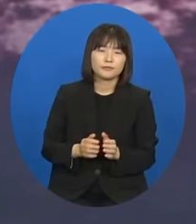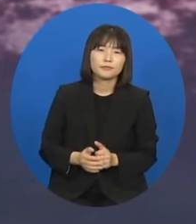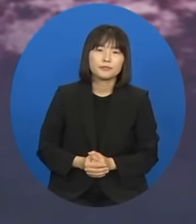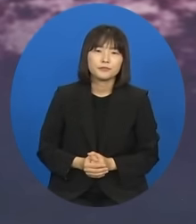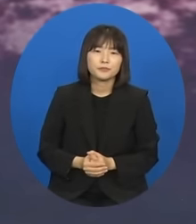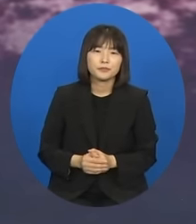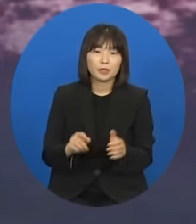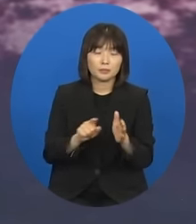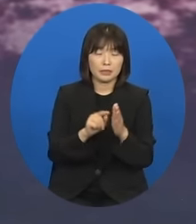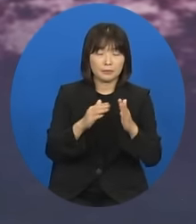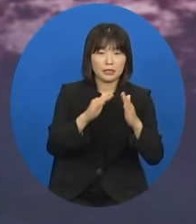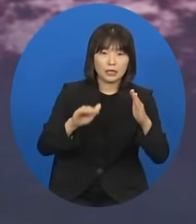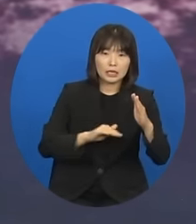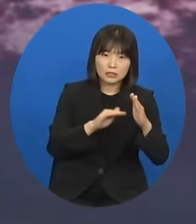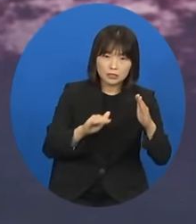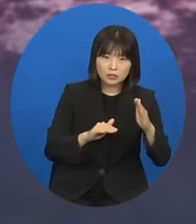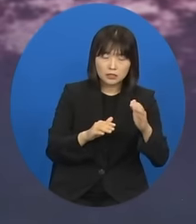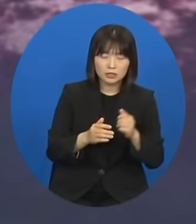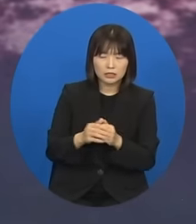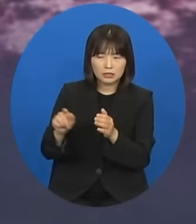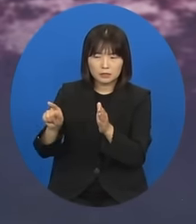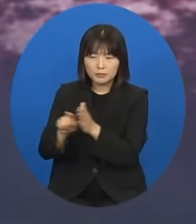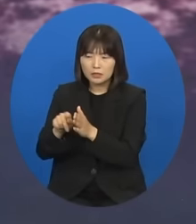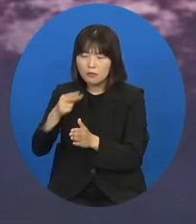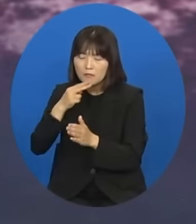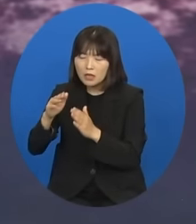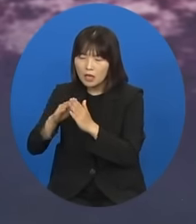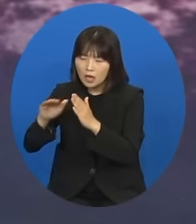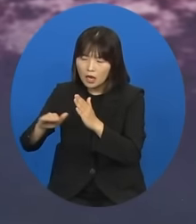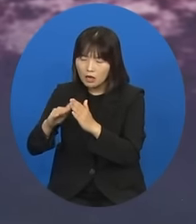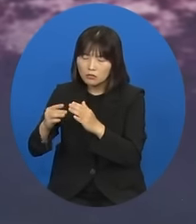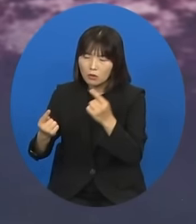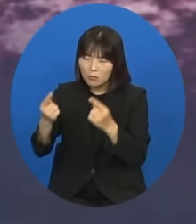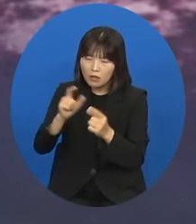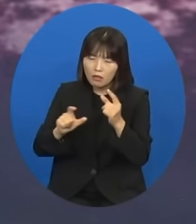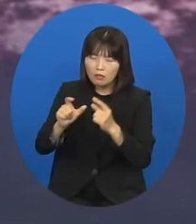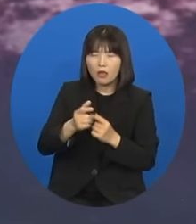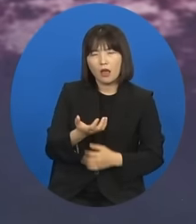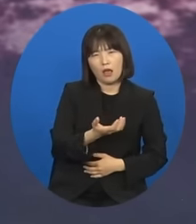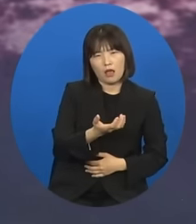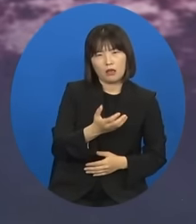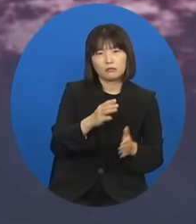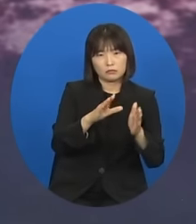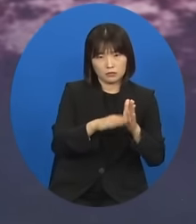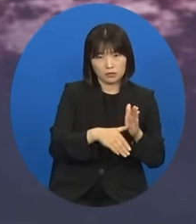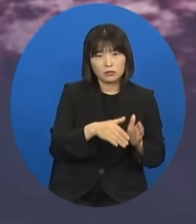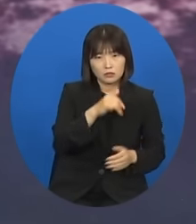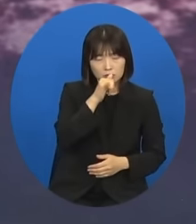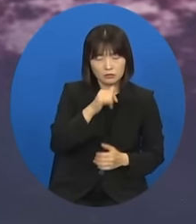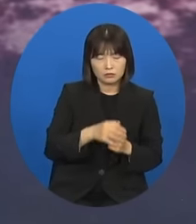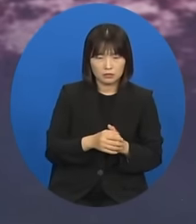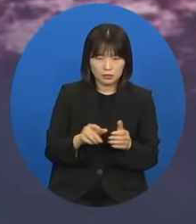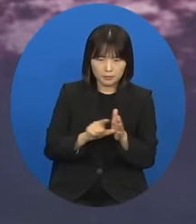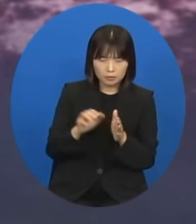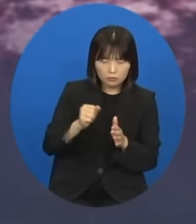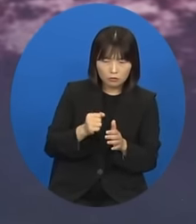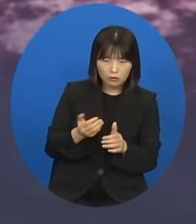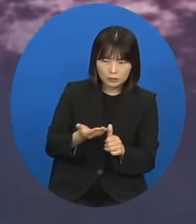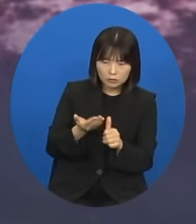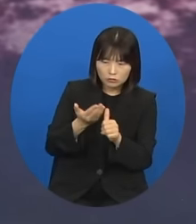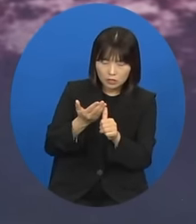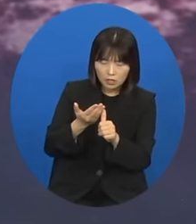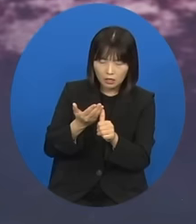가정이 오히려 안 믿는 가정보다 더 아픈 경우가 있어요 믿음으로 키운다는 것이 더 자녀들에게 상처를 줄 때가